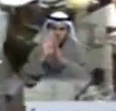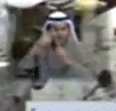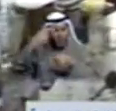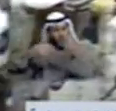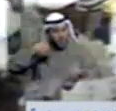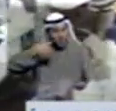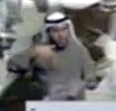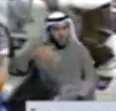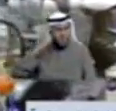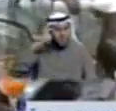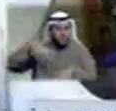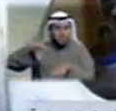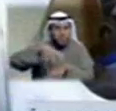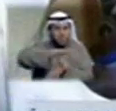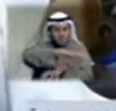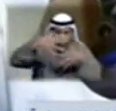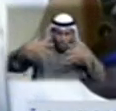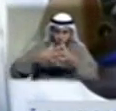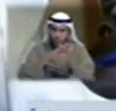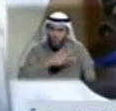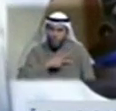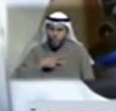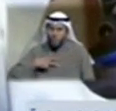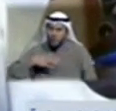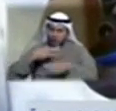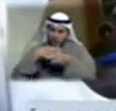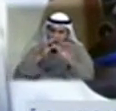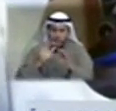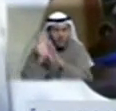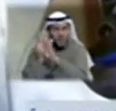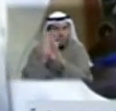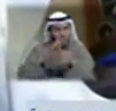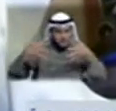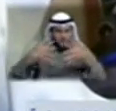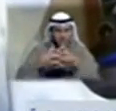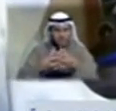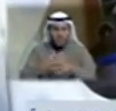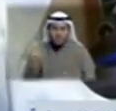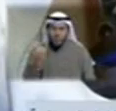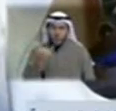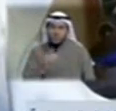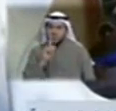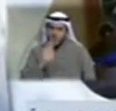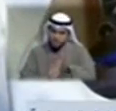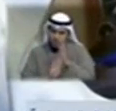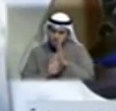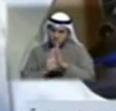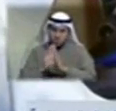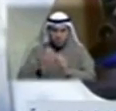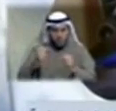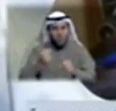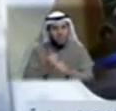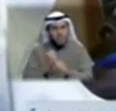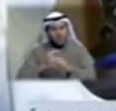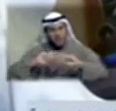كافة قطاعات الدولة والتي تنعكس بصورة إيجابية على حياة المواطنين بخدمات عالية الجودة